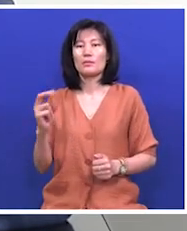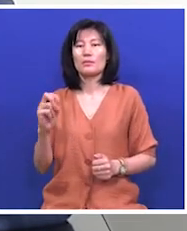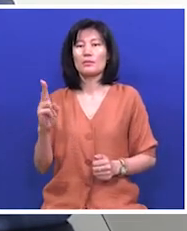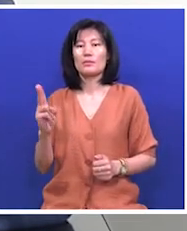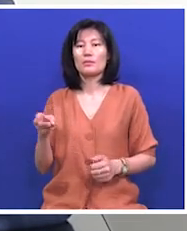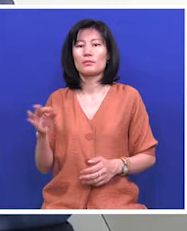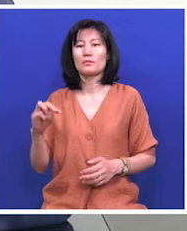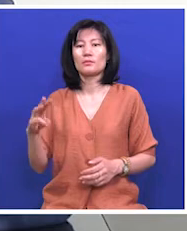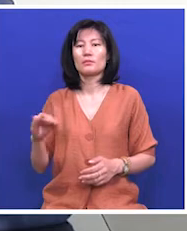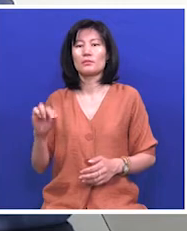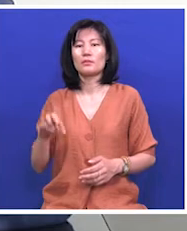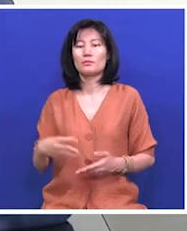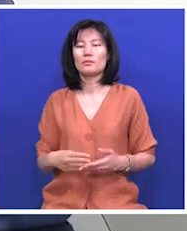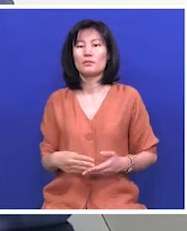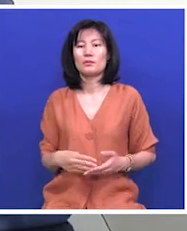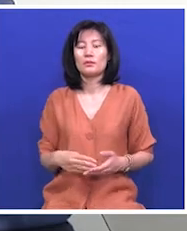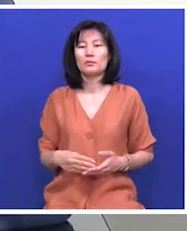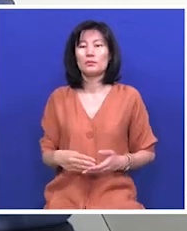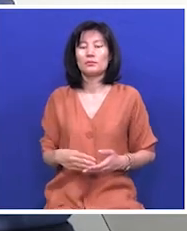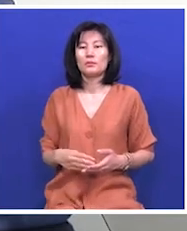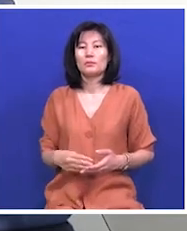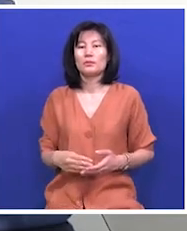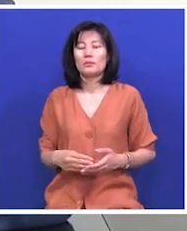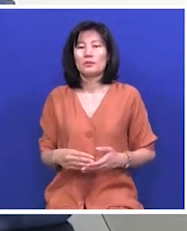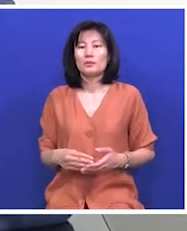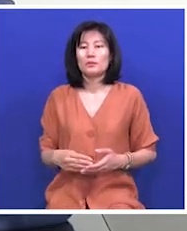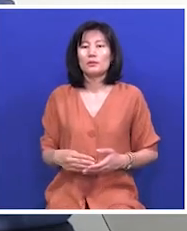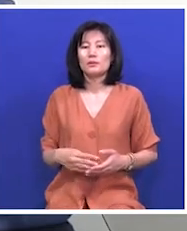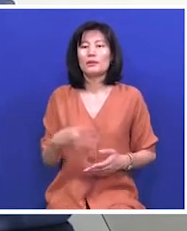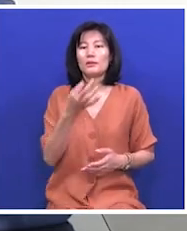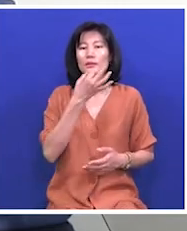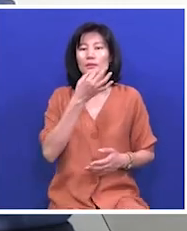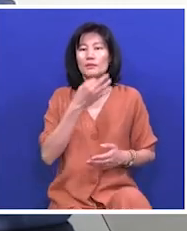ауданында, Қазығұртта болды, Сайрамда, сол жерде де алдын ала